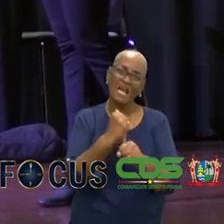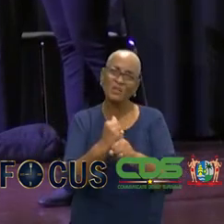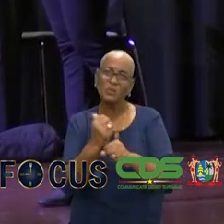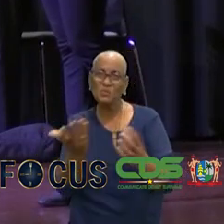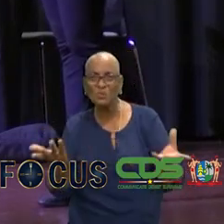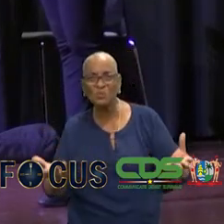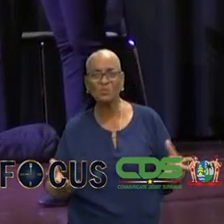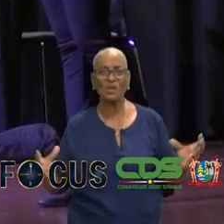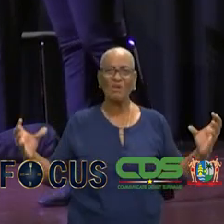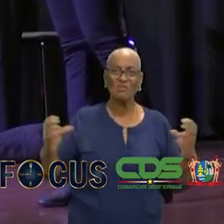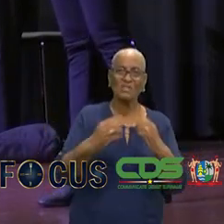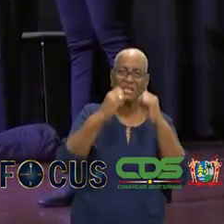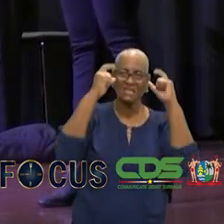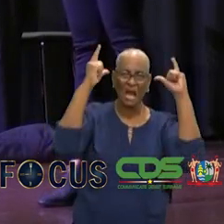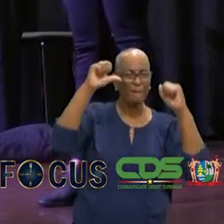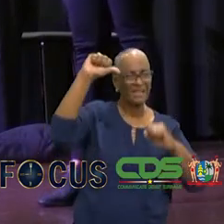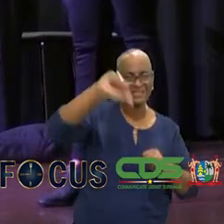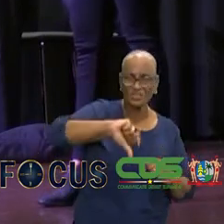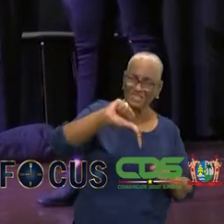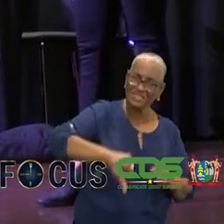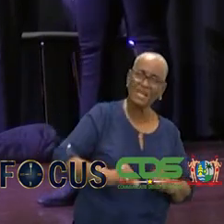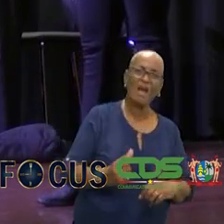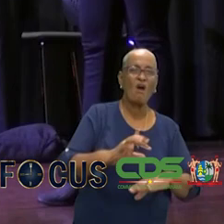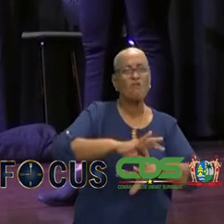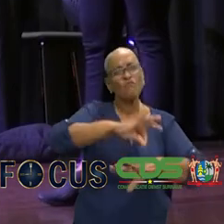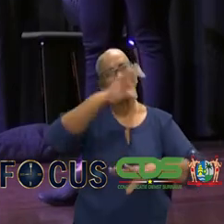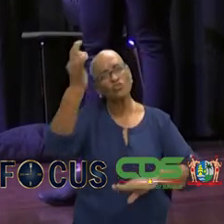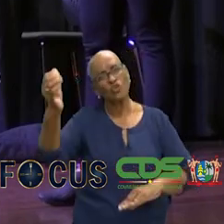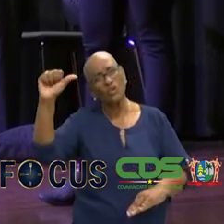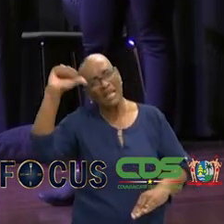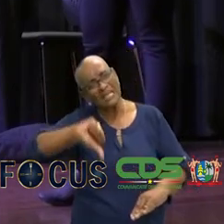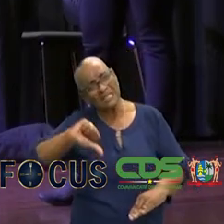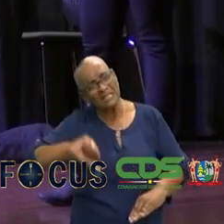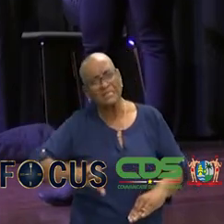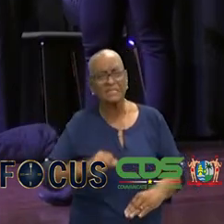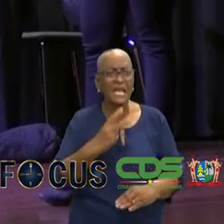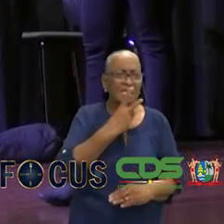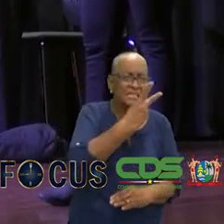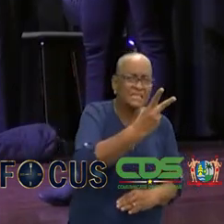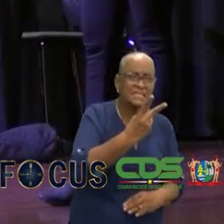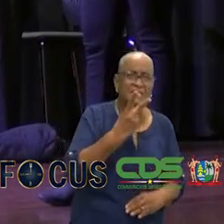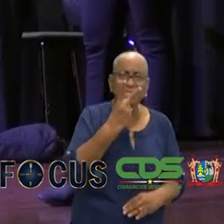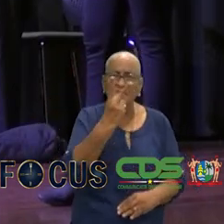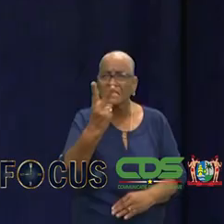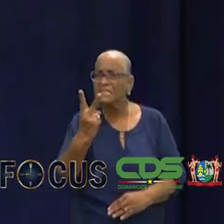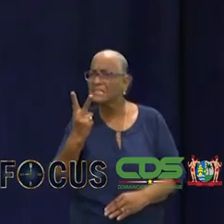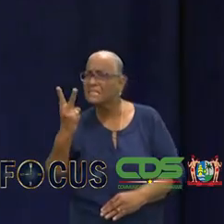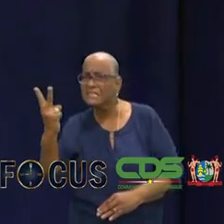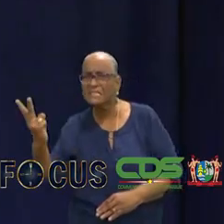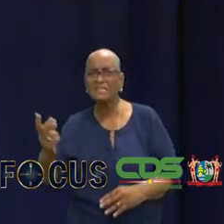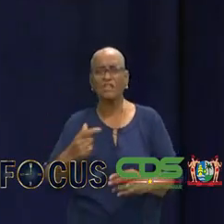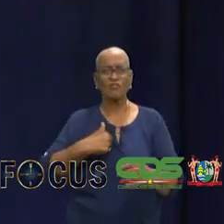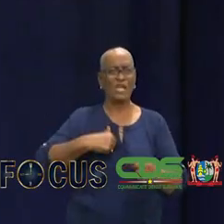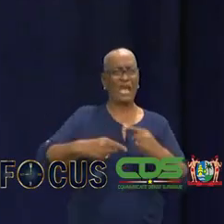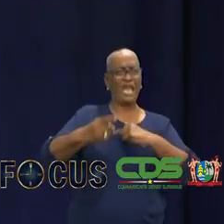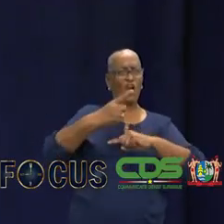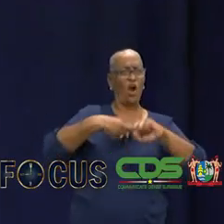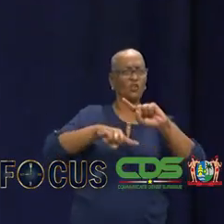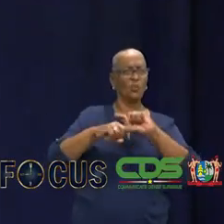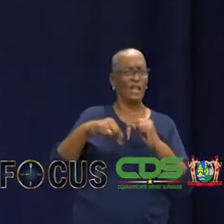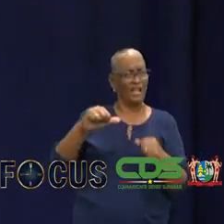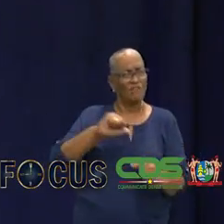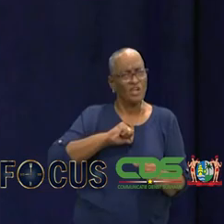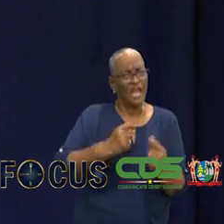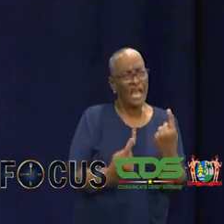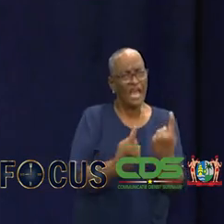dat eenmaal 24 uur het in werking is, dat men zal kijken ernaar en optreden? Dat is de bedoeling. Vandaar dat er eenmaal